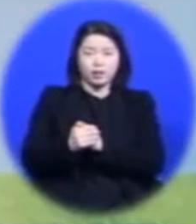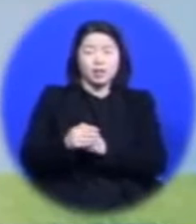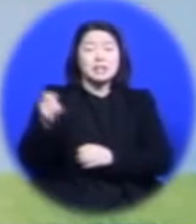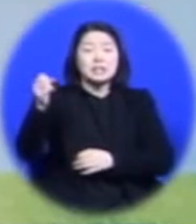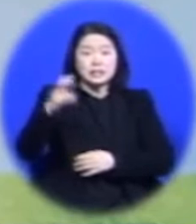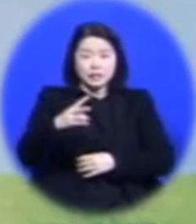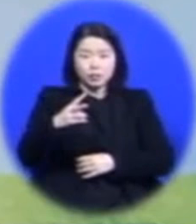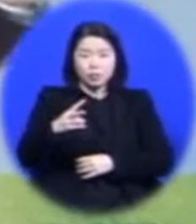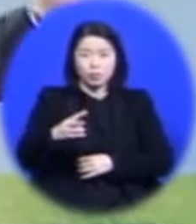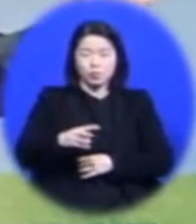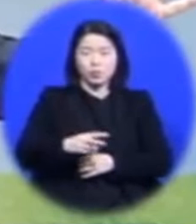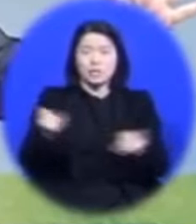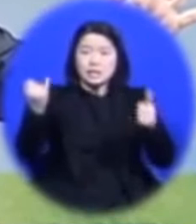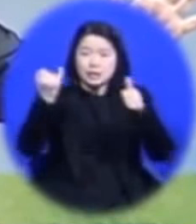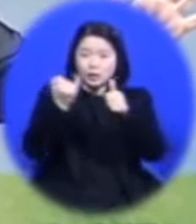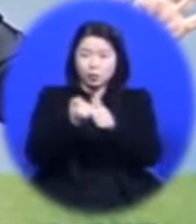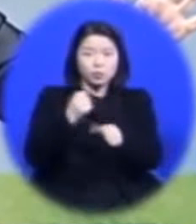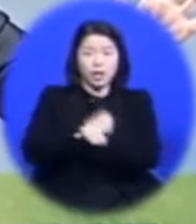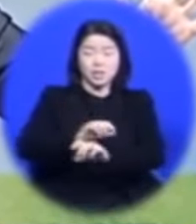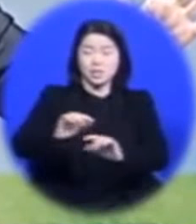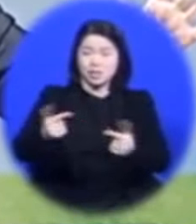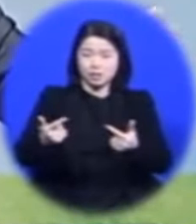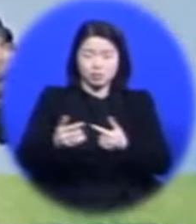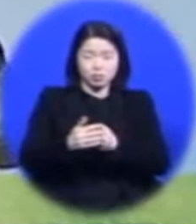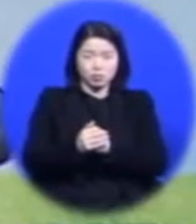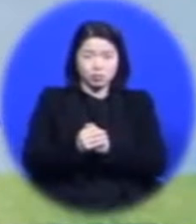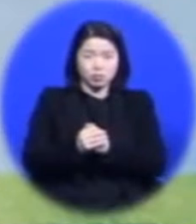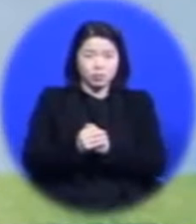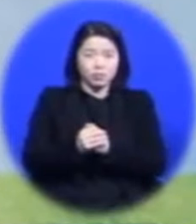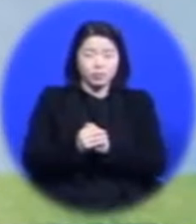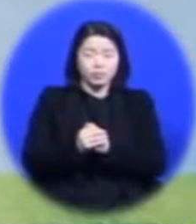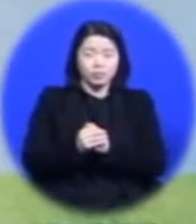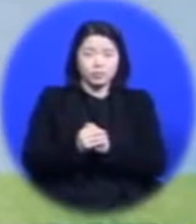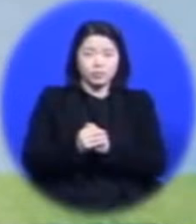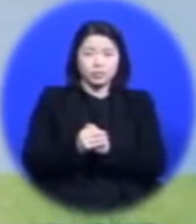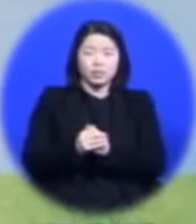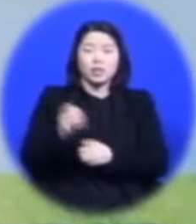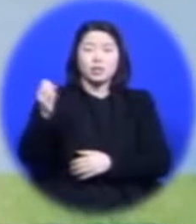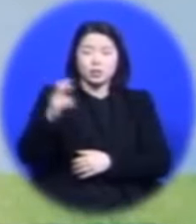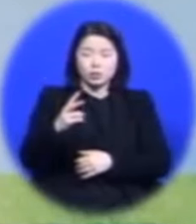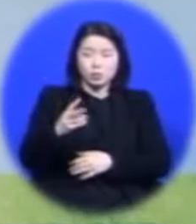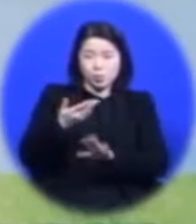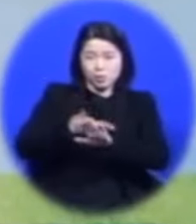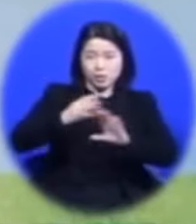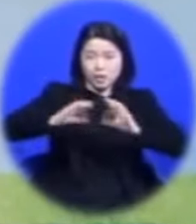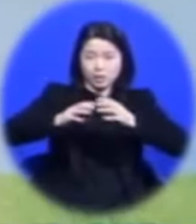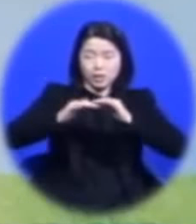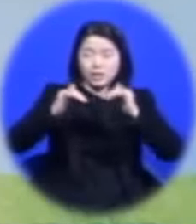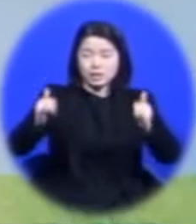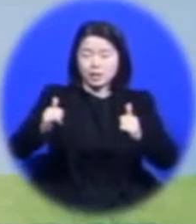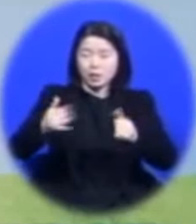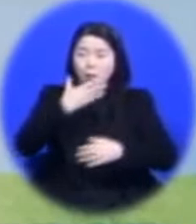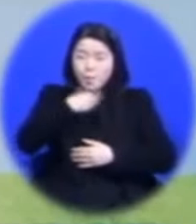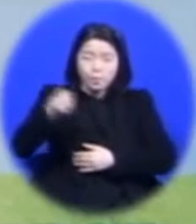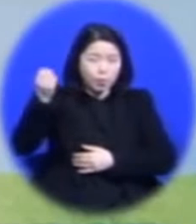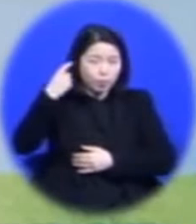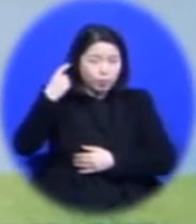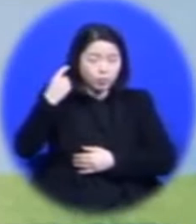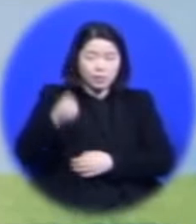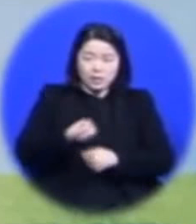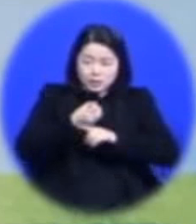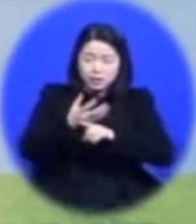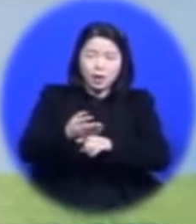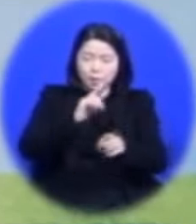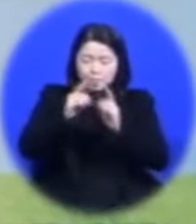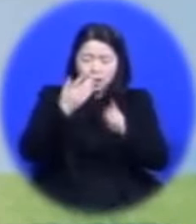그리고 결혼도 안 했어요 사도 바울은 그리고 이방인들에게 복음을 전하는 말할 수 없는 고생의